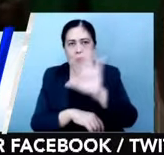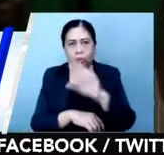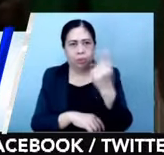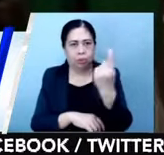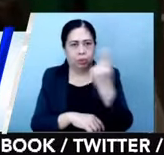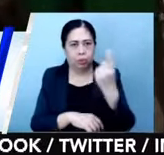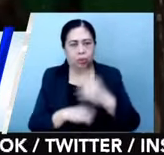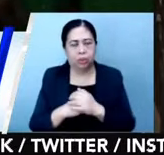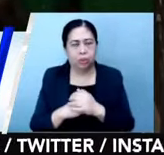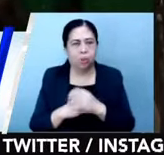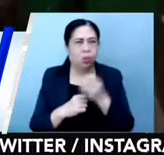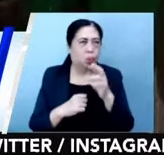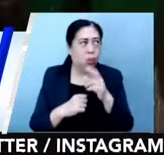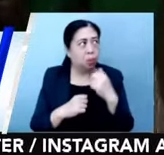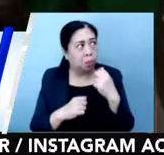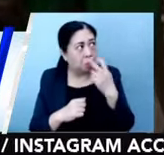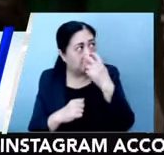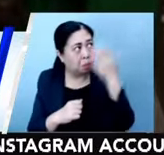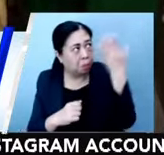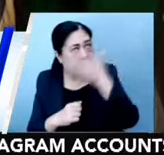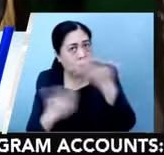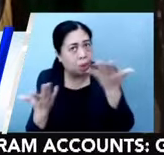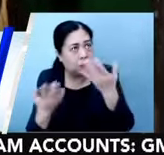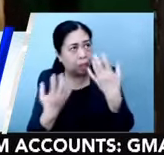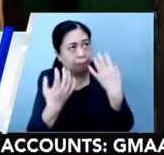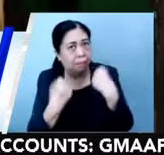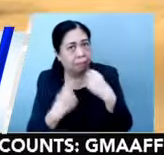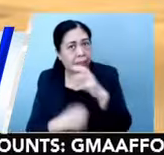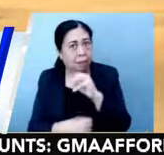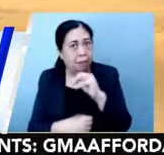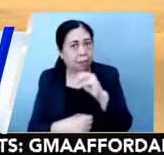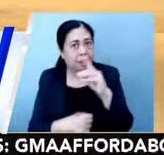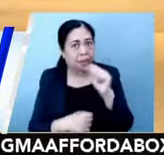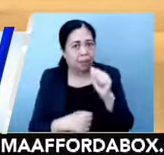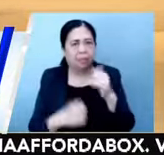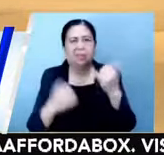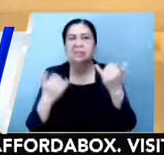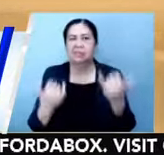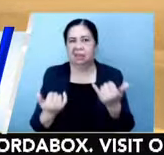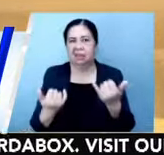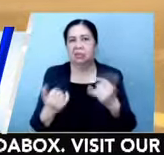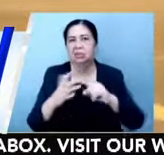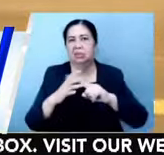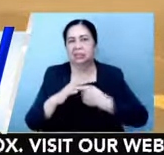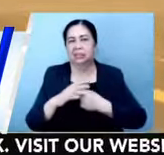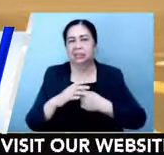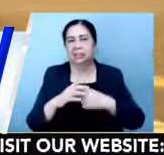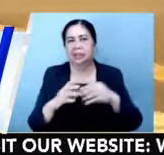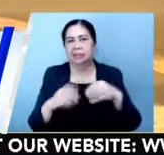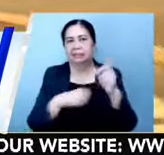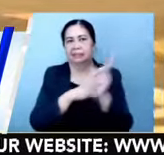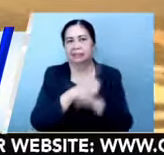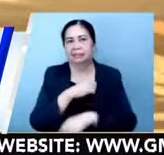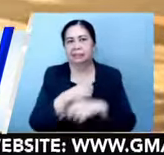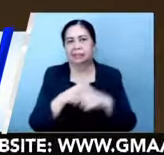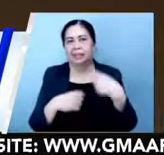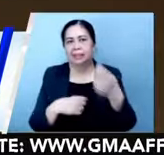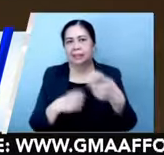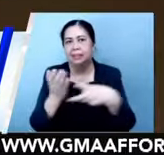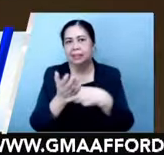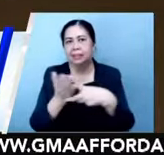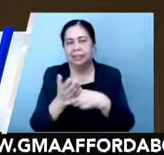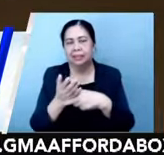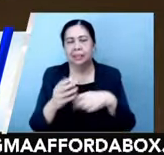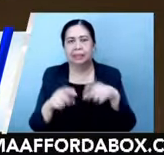hanggang walang bantay na MMDA. Ngayong araw kasi magsisimula mag-issue ng violation ticket ang MMDA sa mga e-bike,